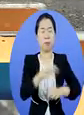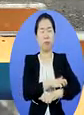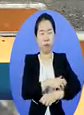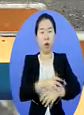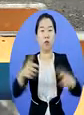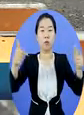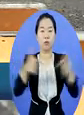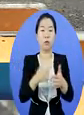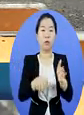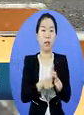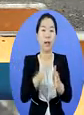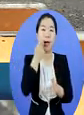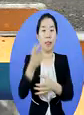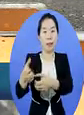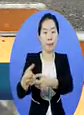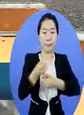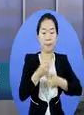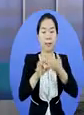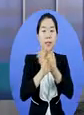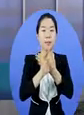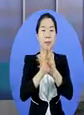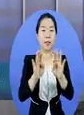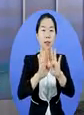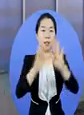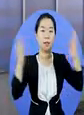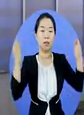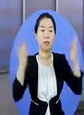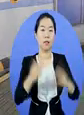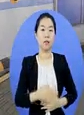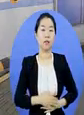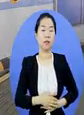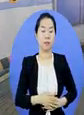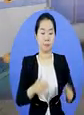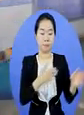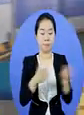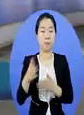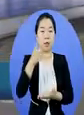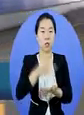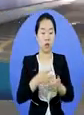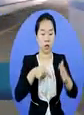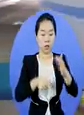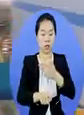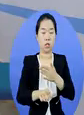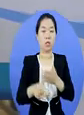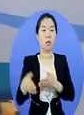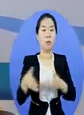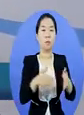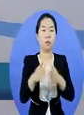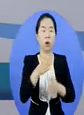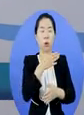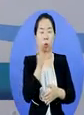주민들의 불편을 최소화하기 위해 1개월을 앞당겨 임시 개통하게 됐습니다. 한편 천안 지하차도의 노후화에